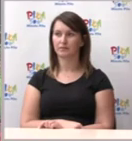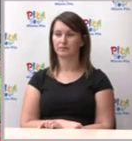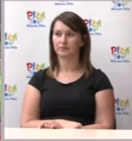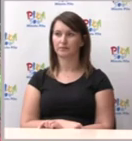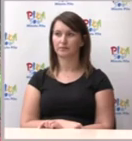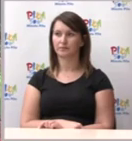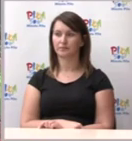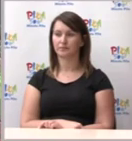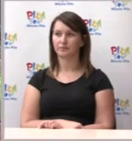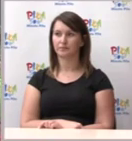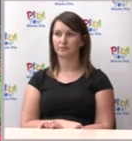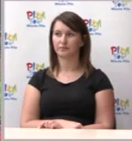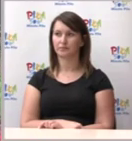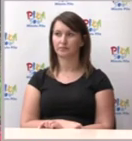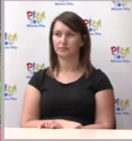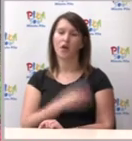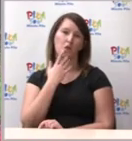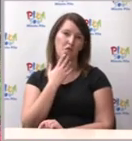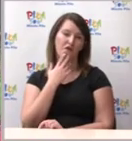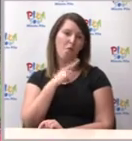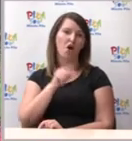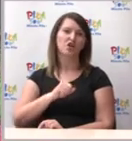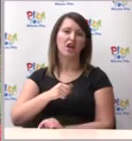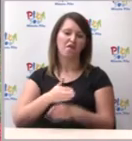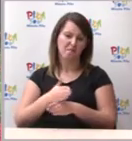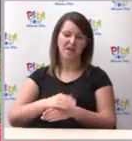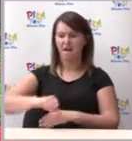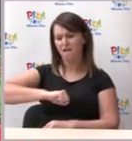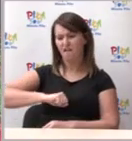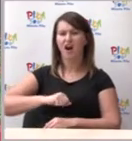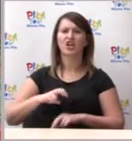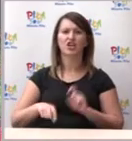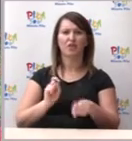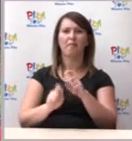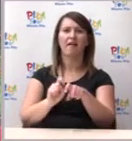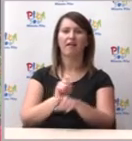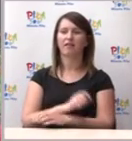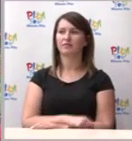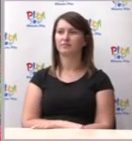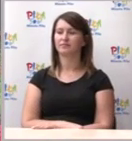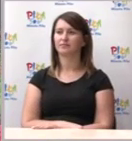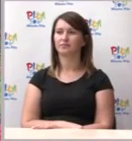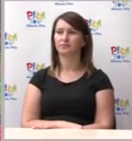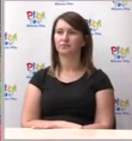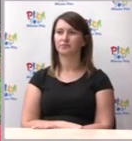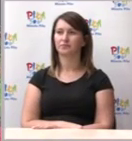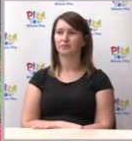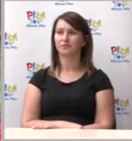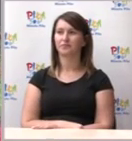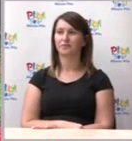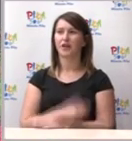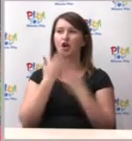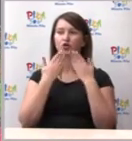tutaj, mówią, że w Pile się fajnie biega, jest dobra atmosfera. No, mieszkańcy dopingują. Przede wszystkim, jeśli mogę, to dziękuję mieszkańcom